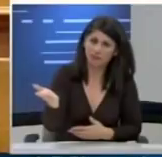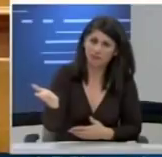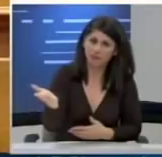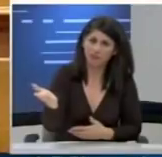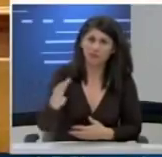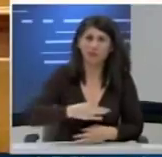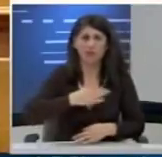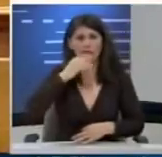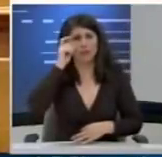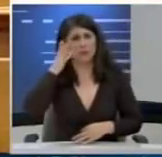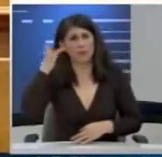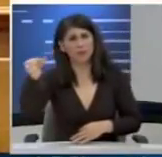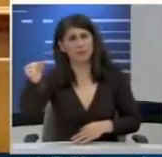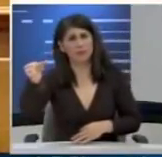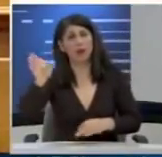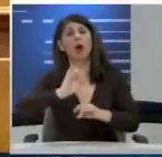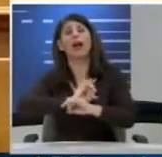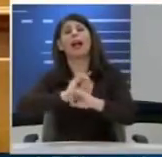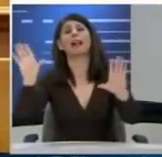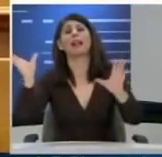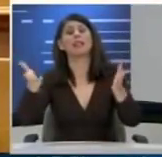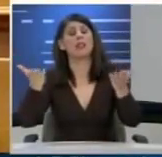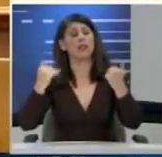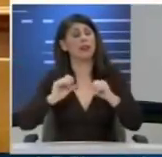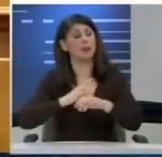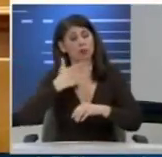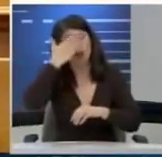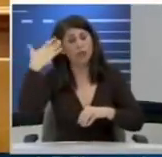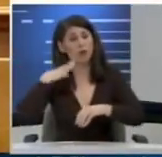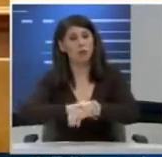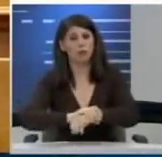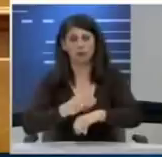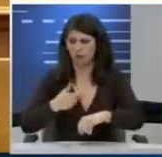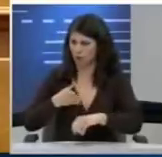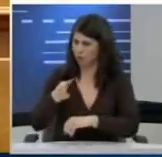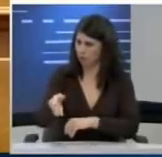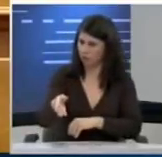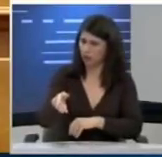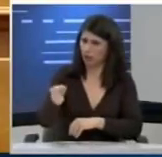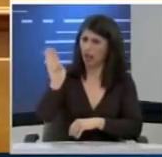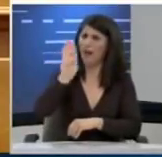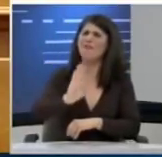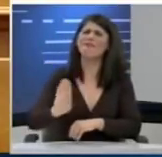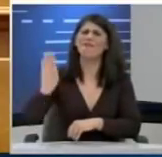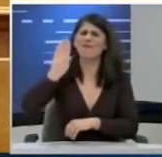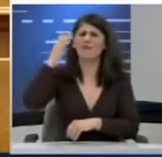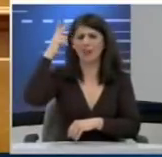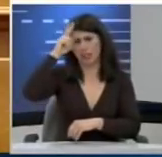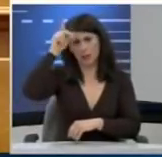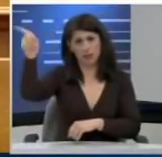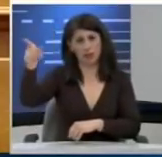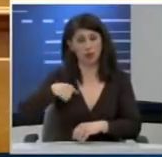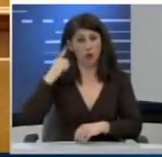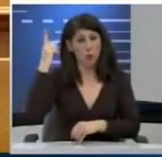και ο Σαμαράς πήγαινε εκεί και έλεγε ουδείς αναμάρτητος και εγώ βρέθηκα στο Βερολίνο ως ο πρώτος